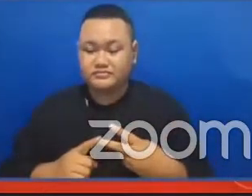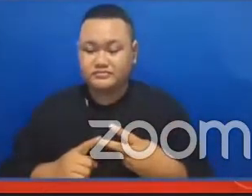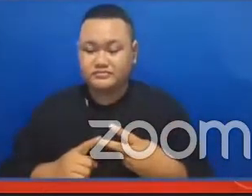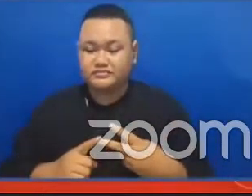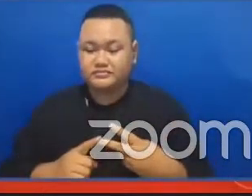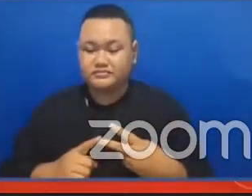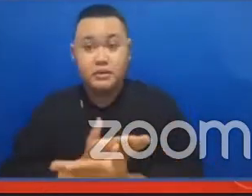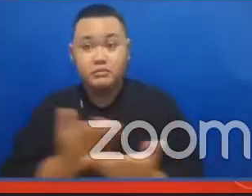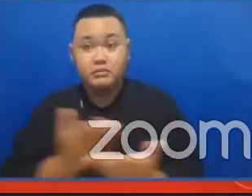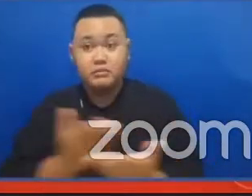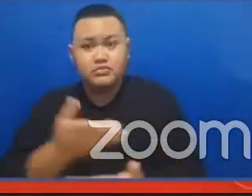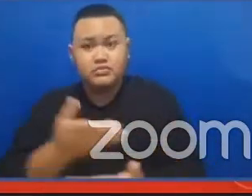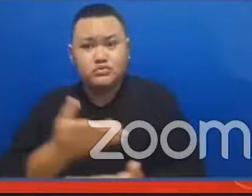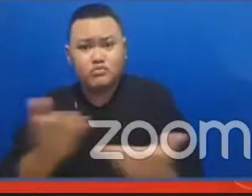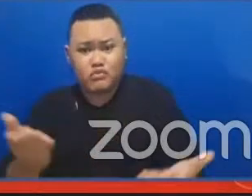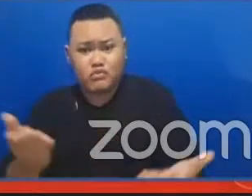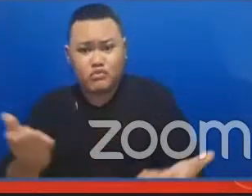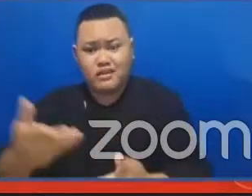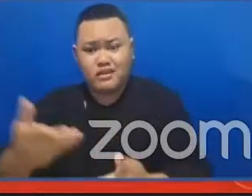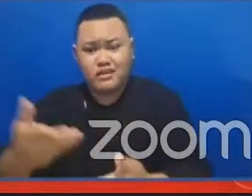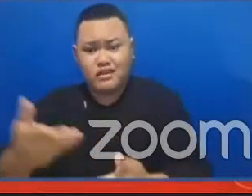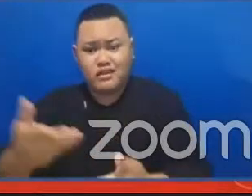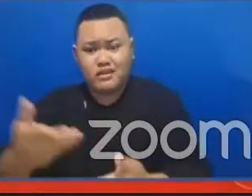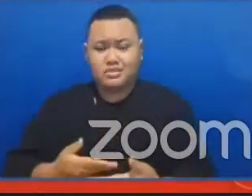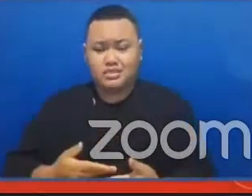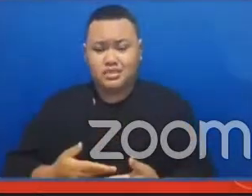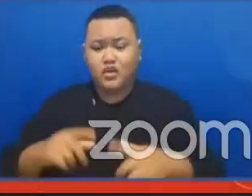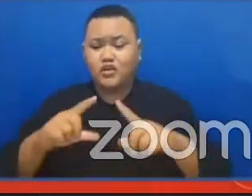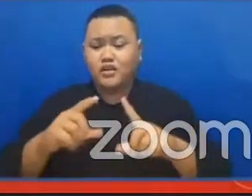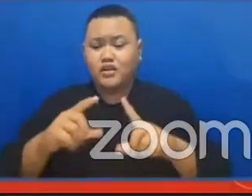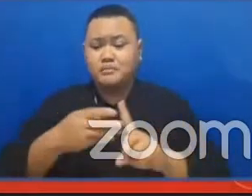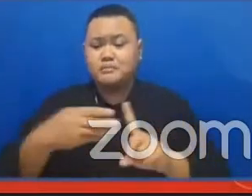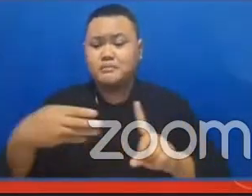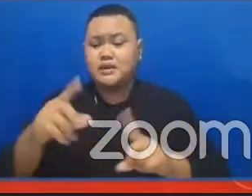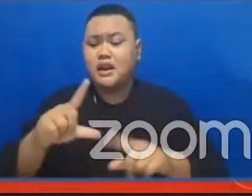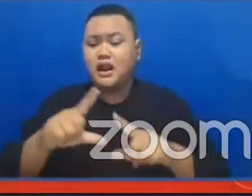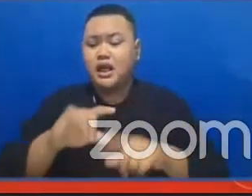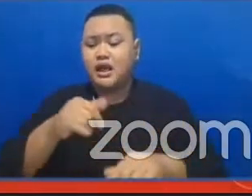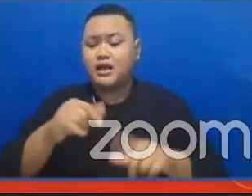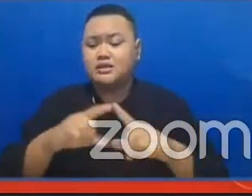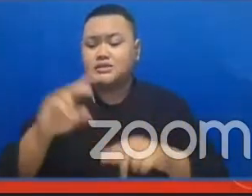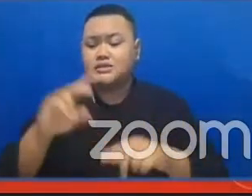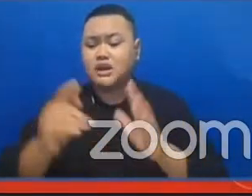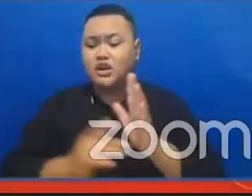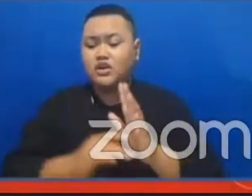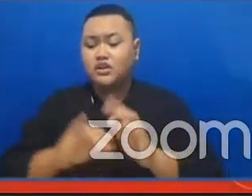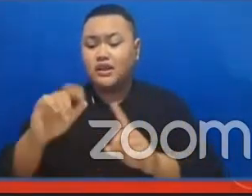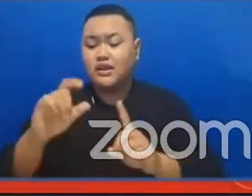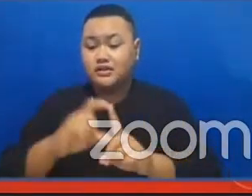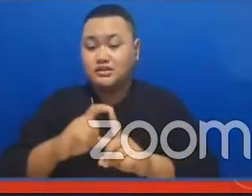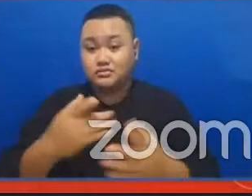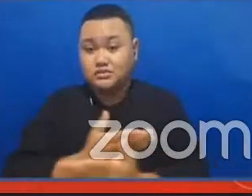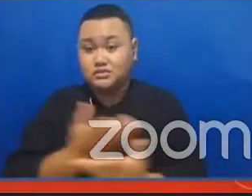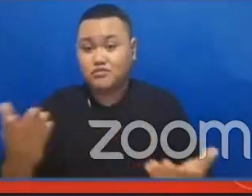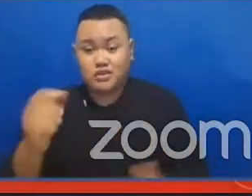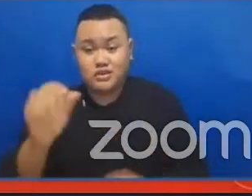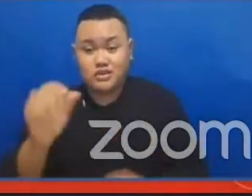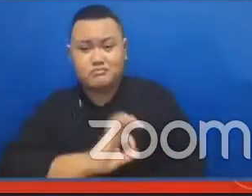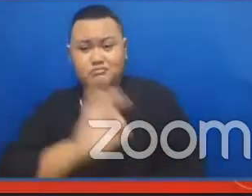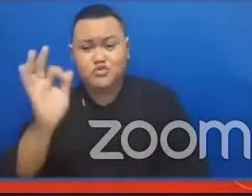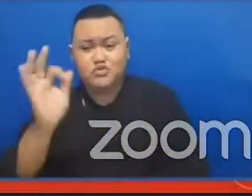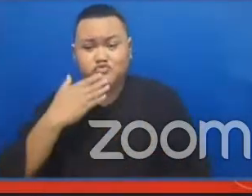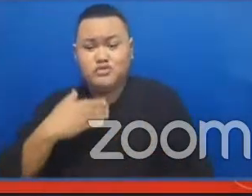Ibu mendapatkan akun Belajar ID nih. Ayo, siapa yang belum punya? Yang belum punya silakan hubungi operator